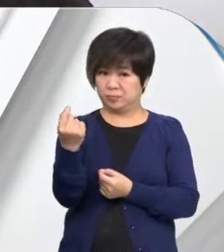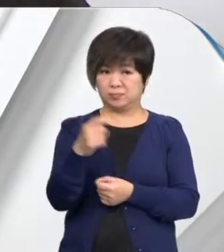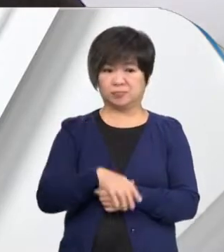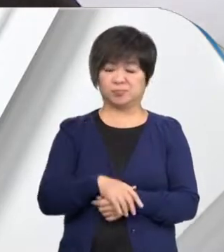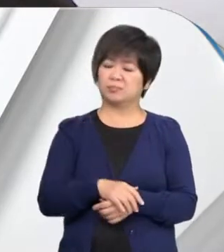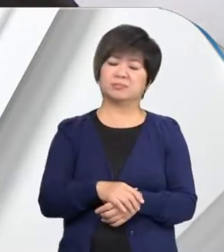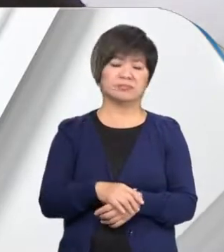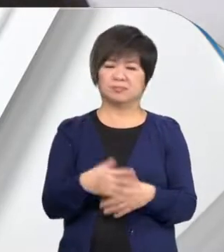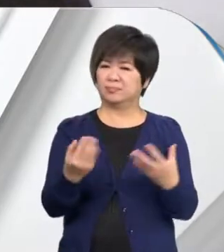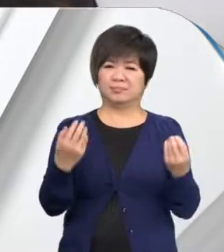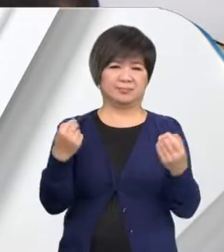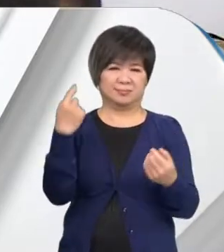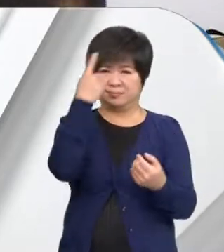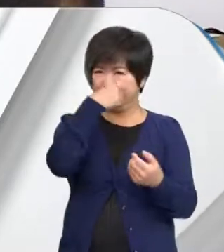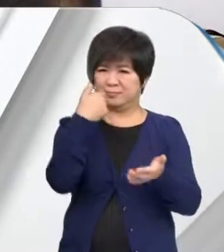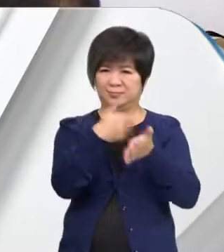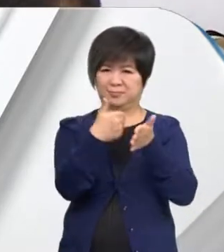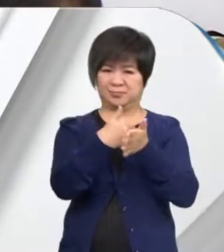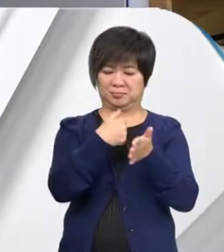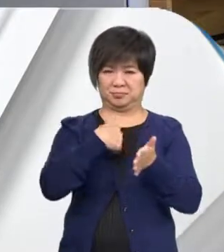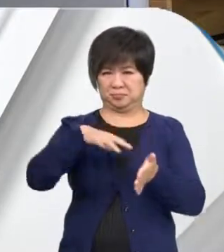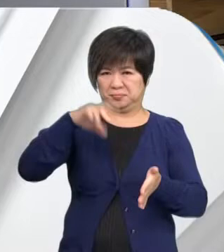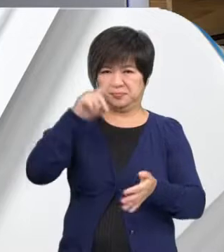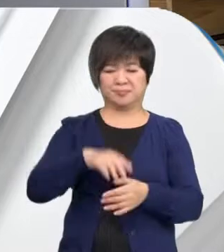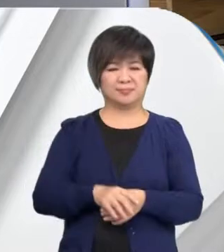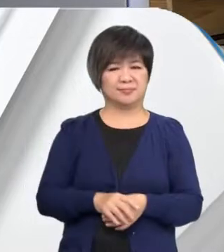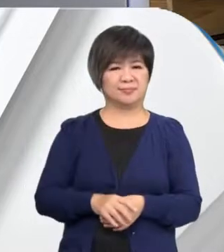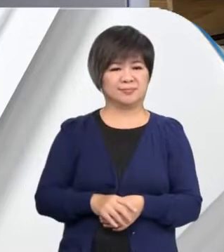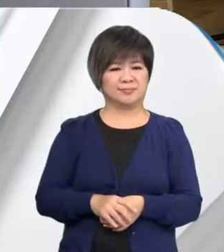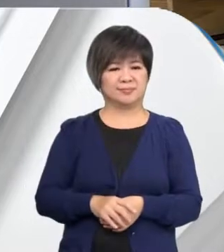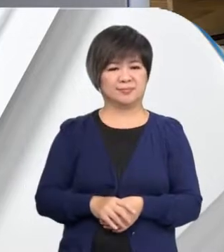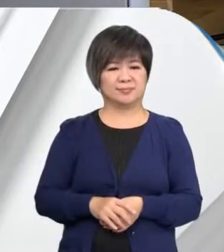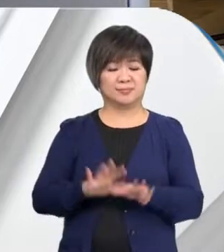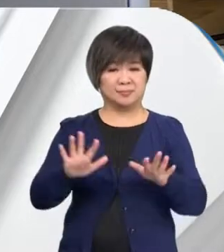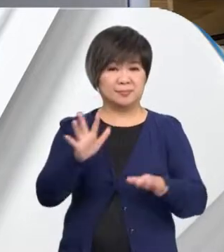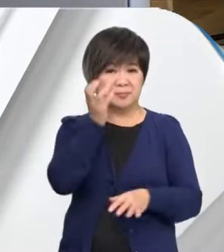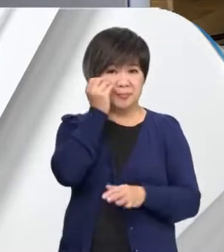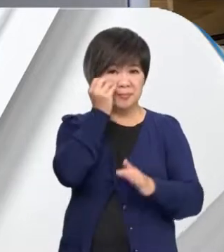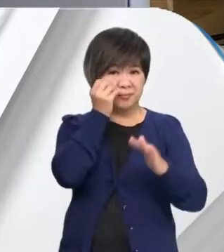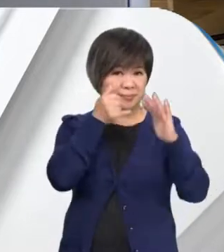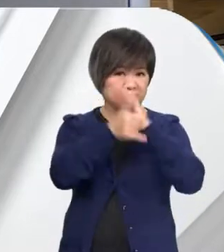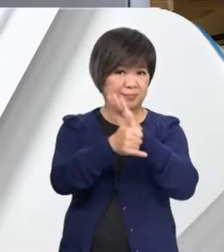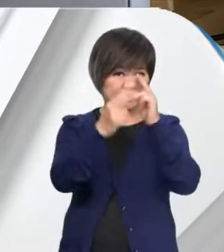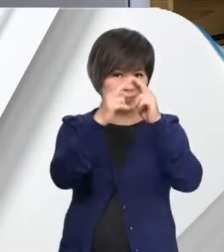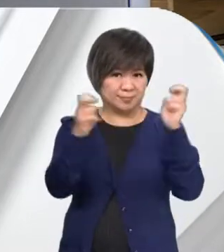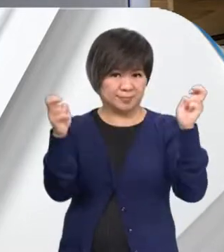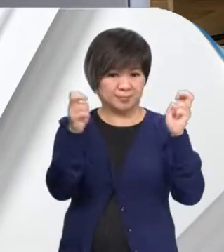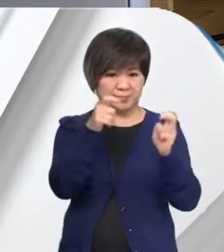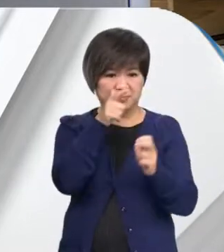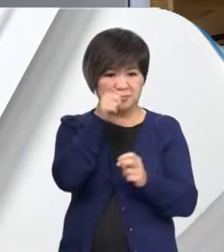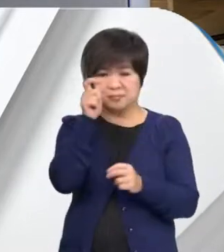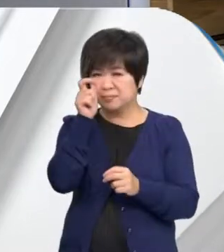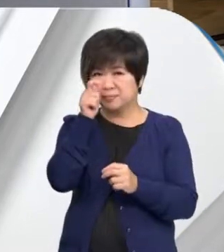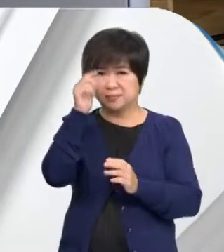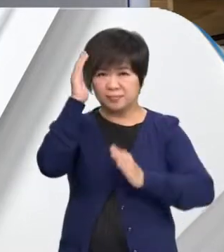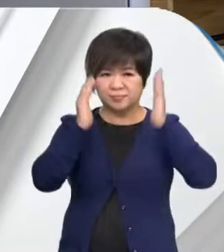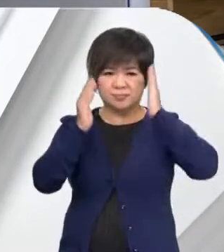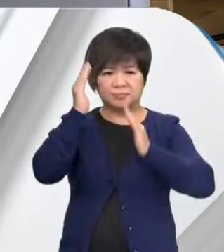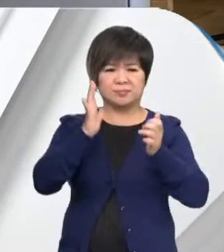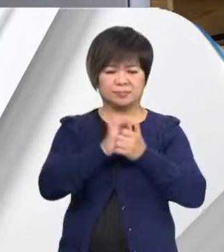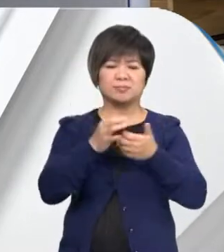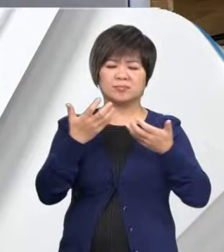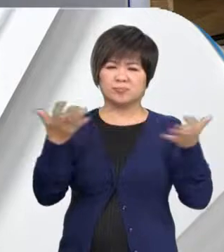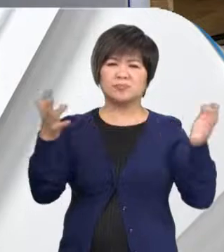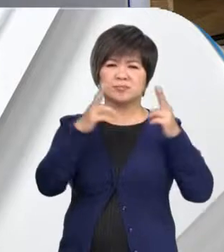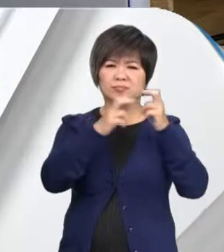谱。 没有， 没有， 第一次画。 包括现在参观这个庙宇，马来西亚、新加坡也是很多，不过就是